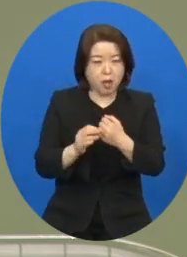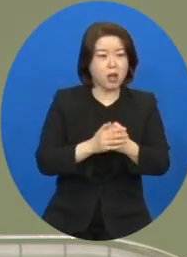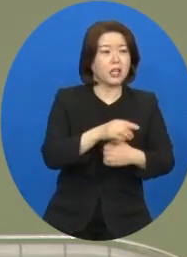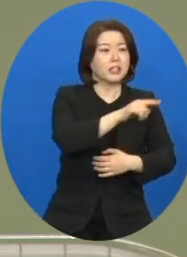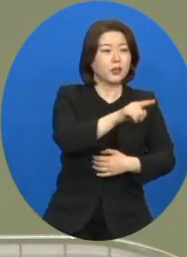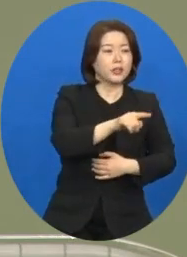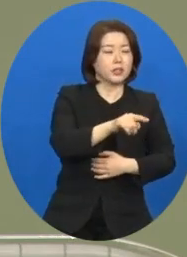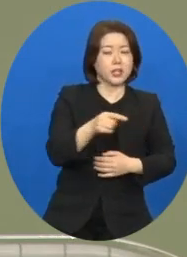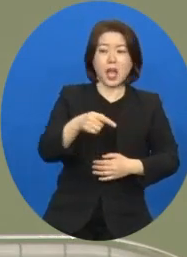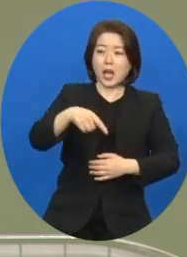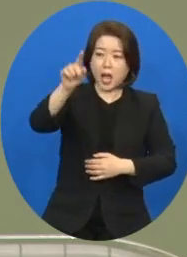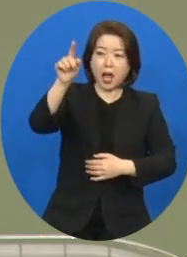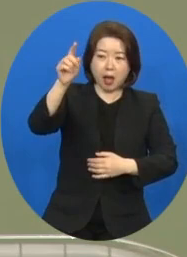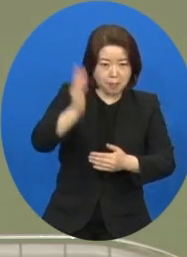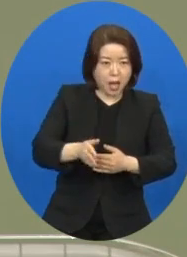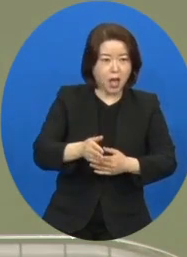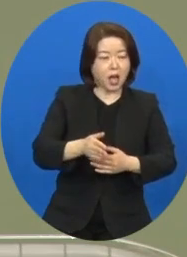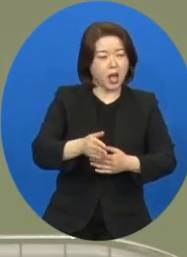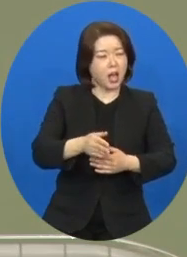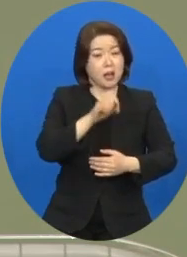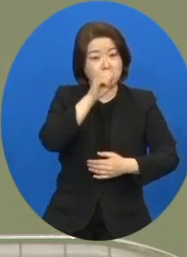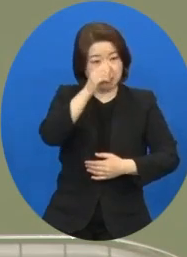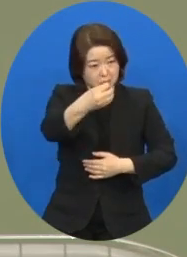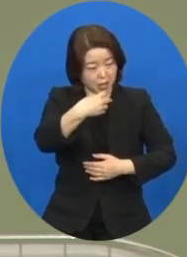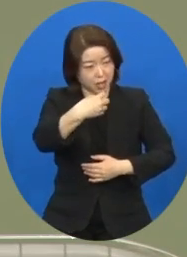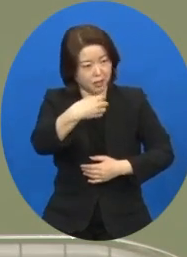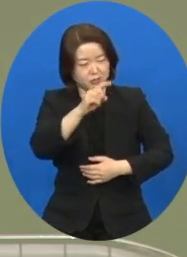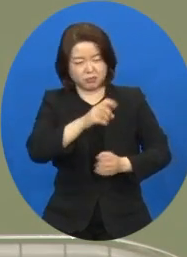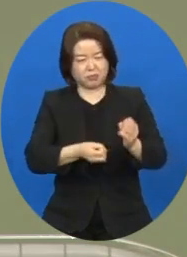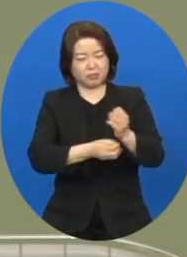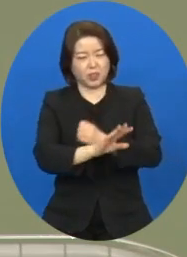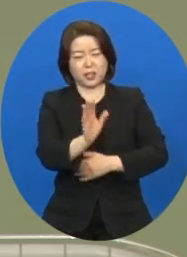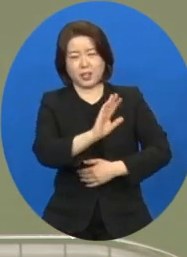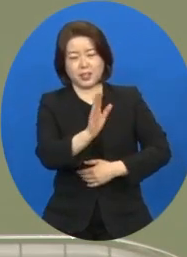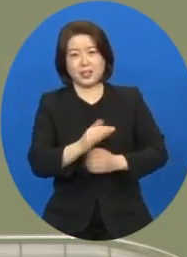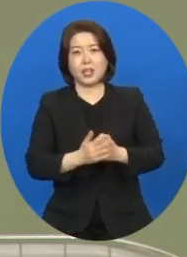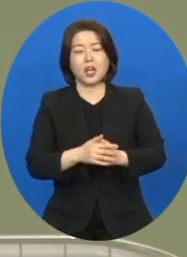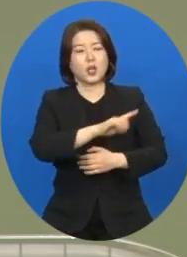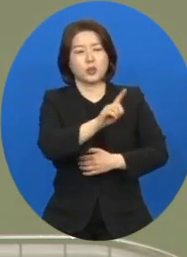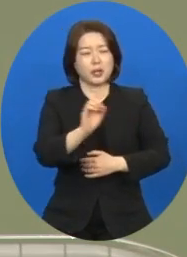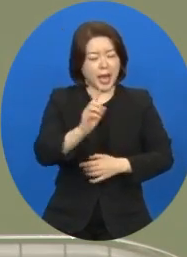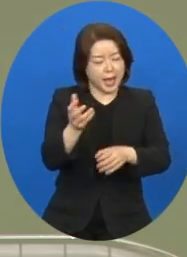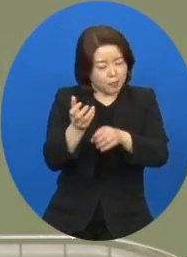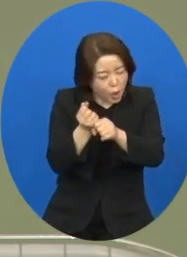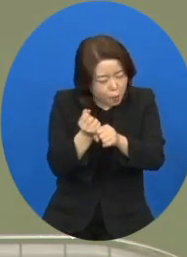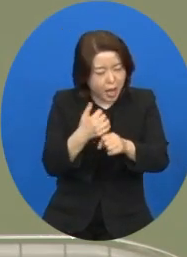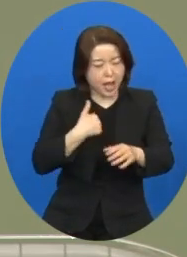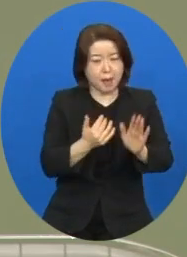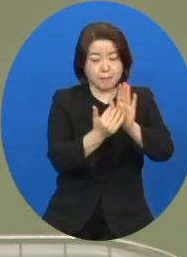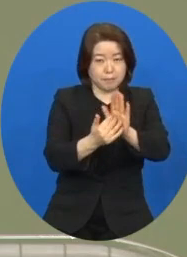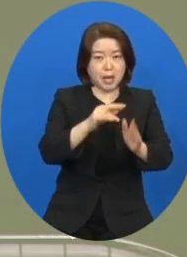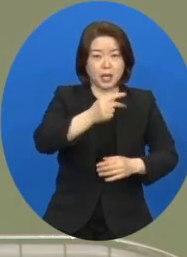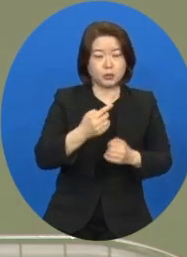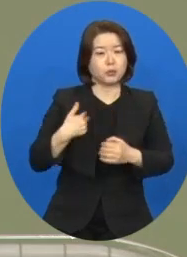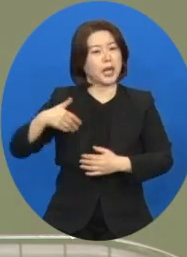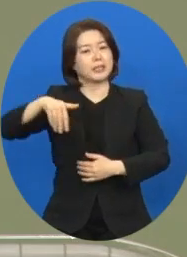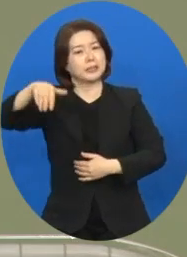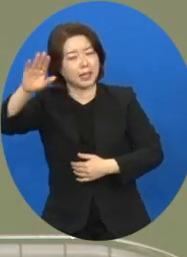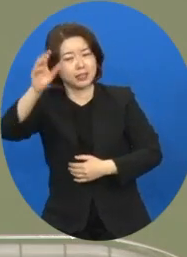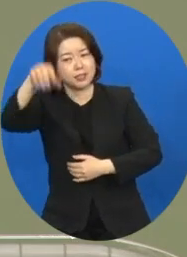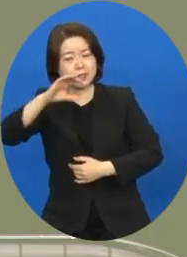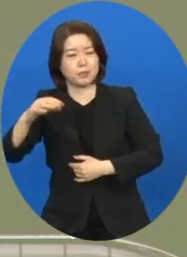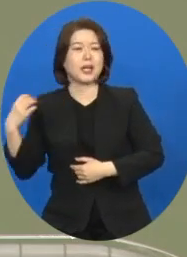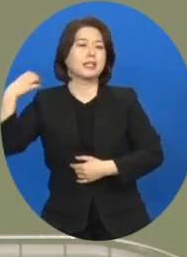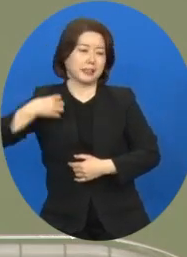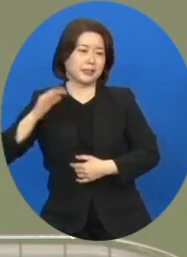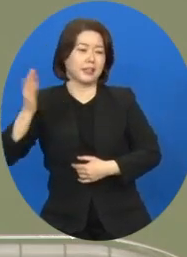말라 한다 그래서 내가 거기에 영향 받을 사람도 아니다. 너희들이 아무리 붙잡아도 나는 이제 올라가서